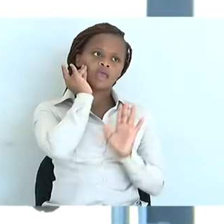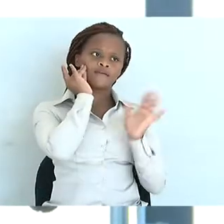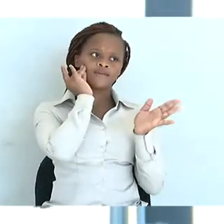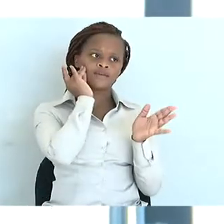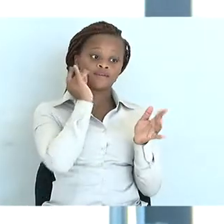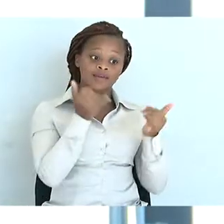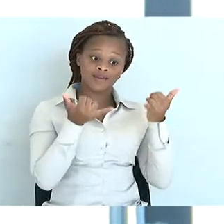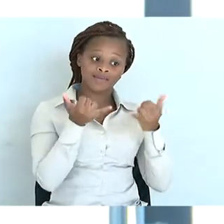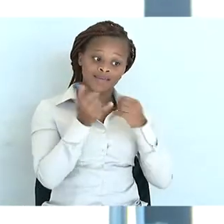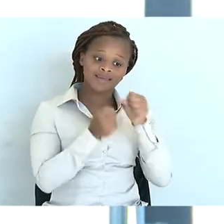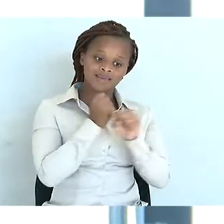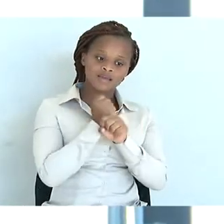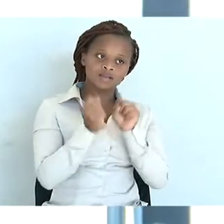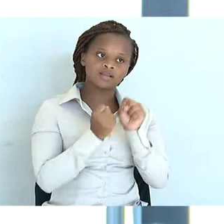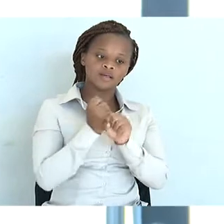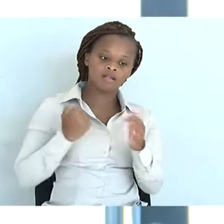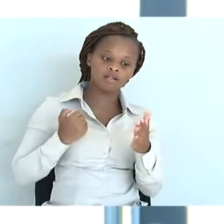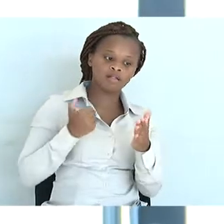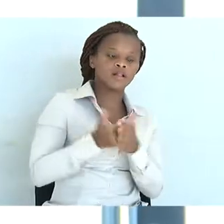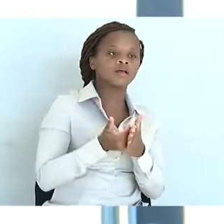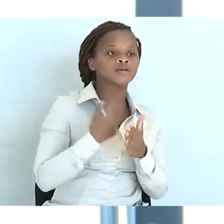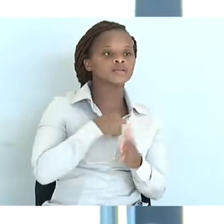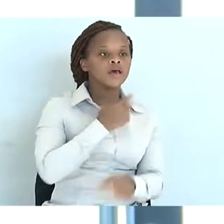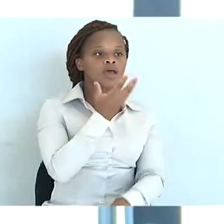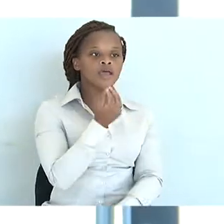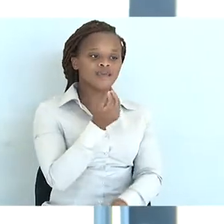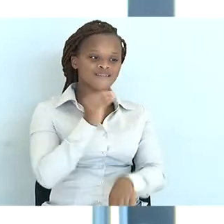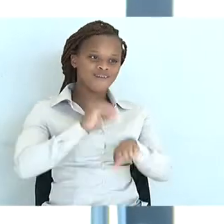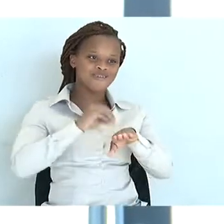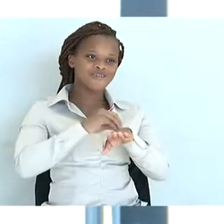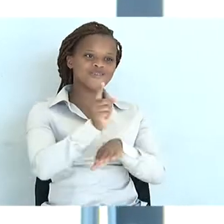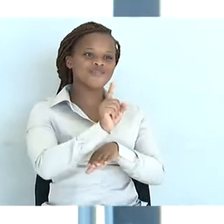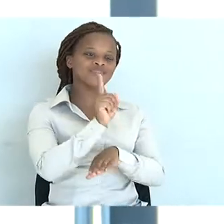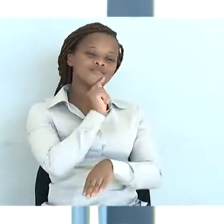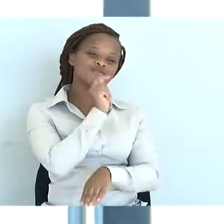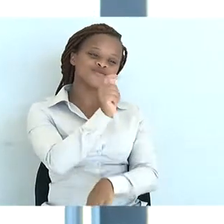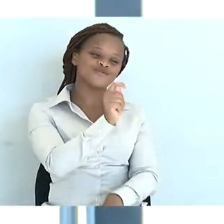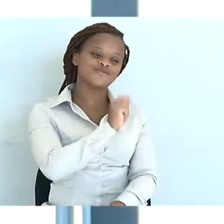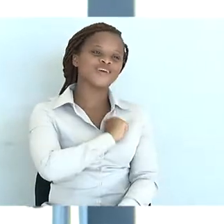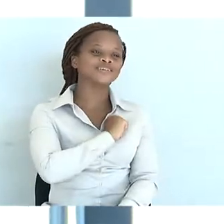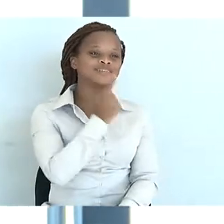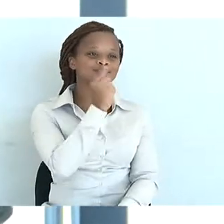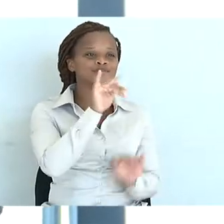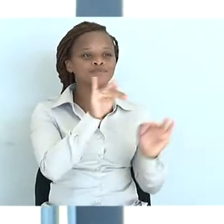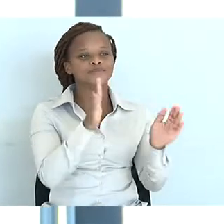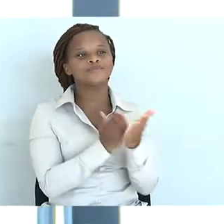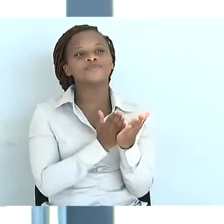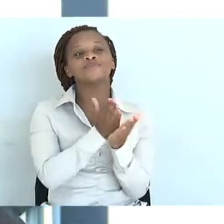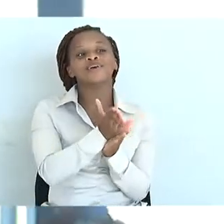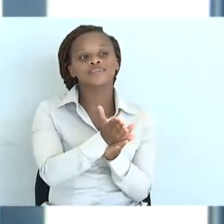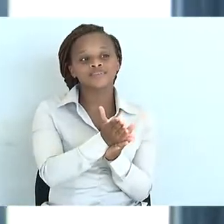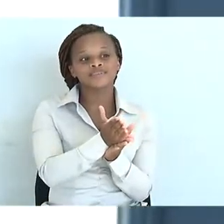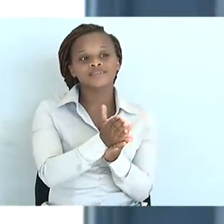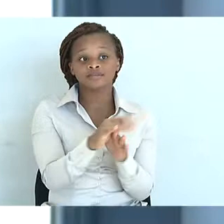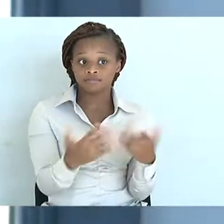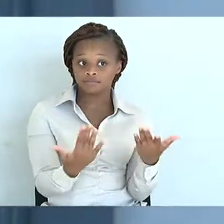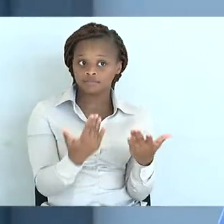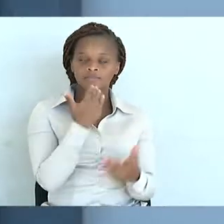le kunengxaki itrust eme phambi kwamalungelo wabantu. Cela ukwehla.